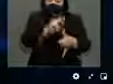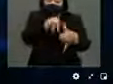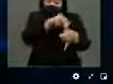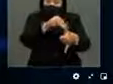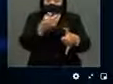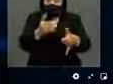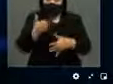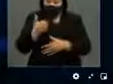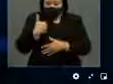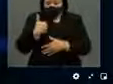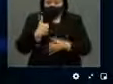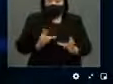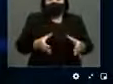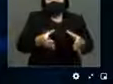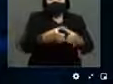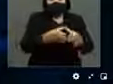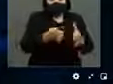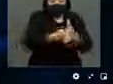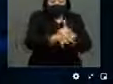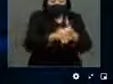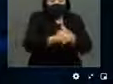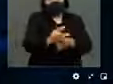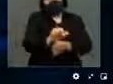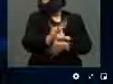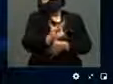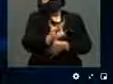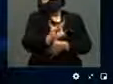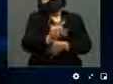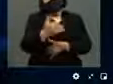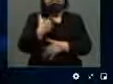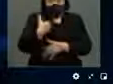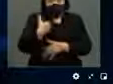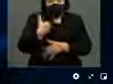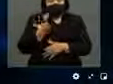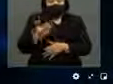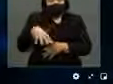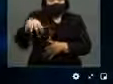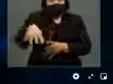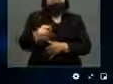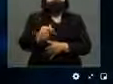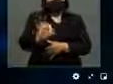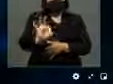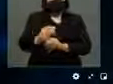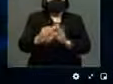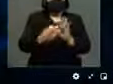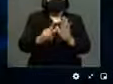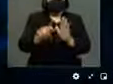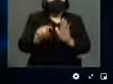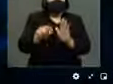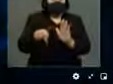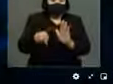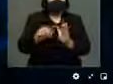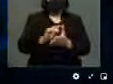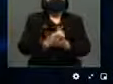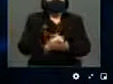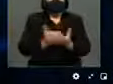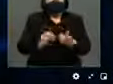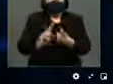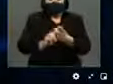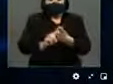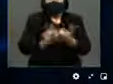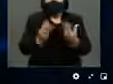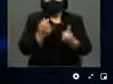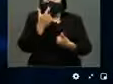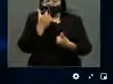28คลัสเตอร์กระจายอยู่ใน19เขตขออนุญาตเอ่ยนามทั้ง19 1คือดินแด